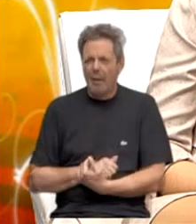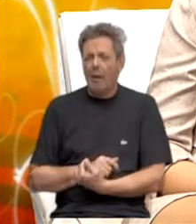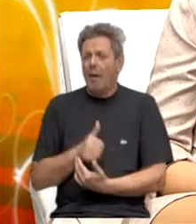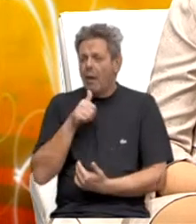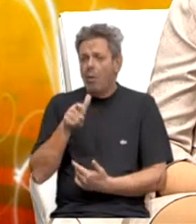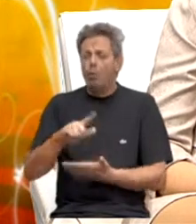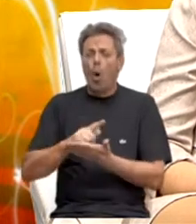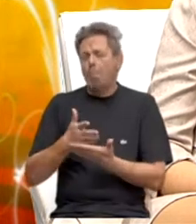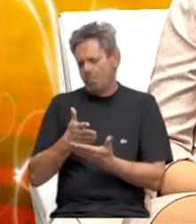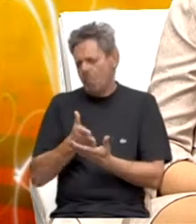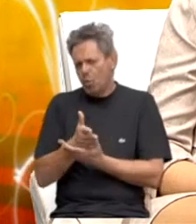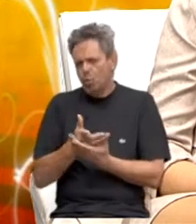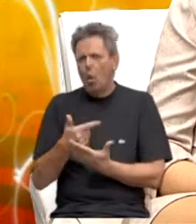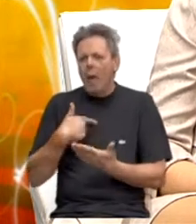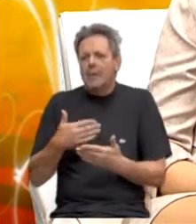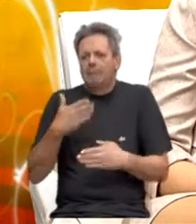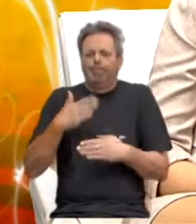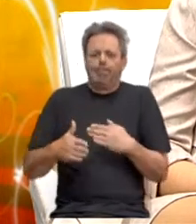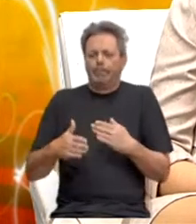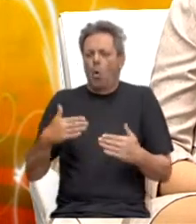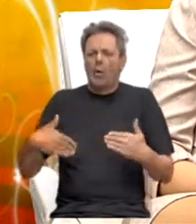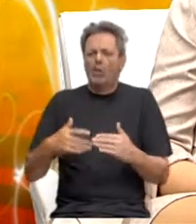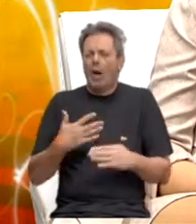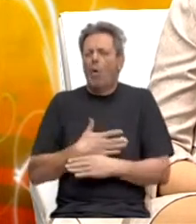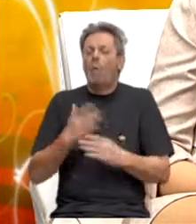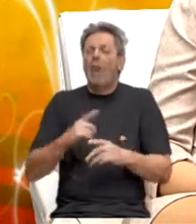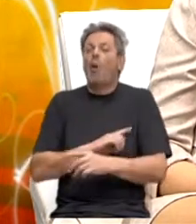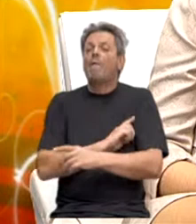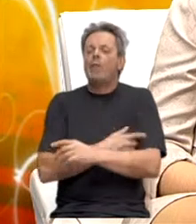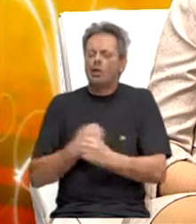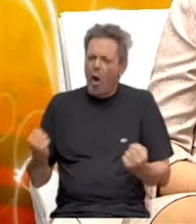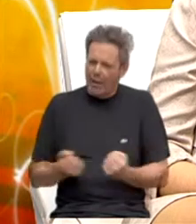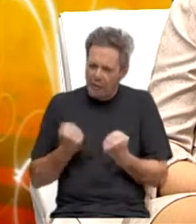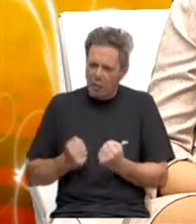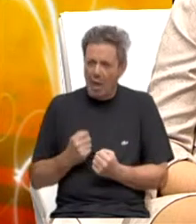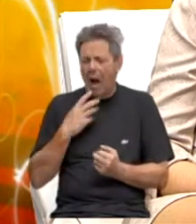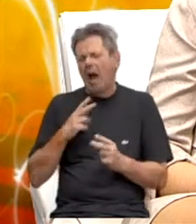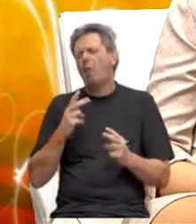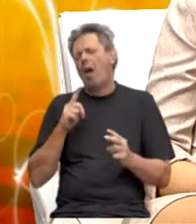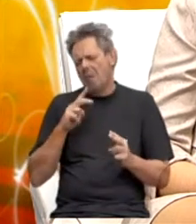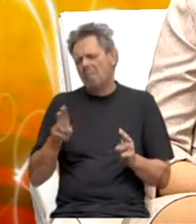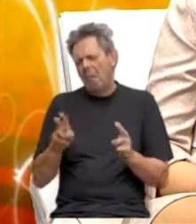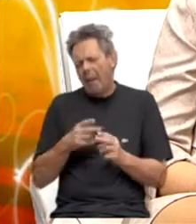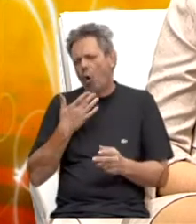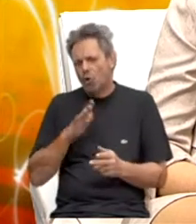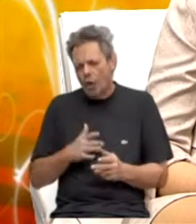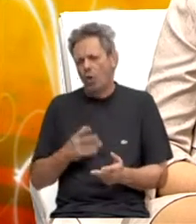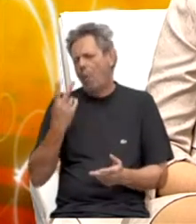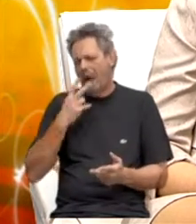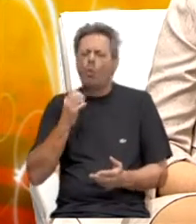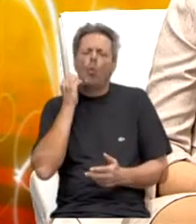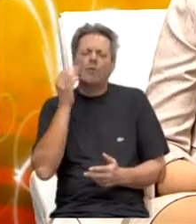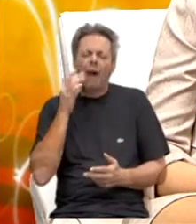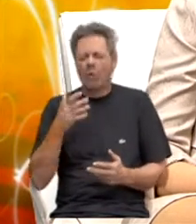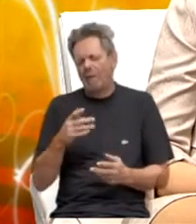I u tom slučaju nas ograničava u velikoj fizičkoj aktivnosti, ako je manje oštećeno, odnosno može i u svakodnevnim